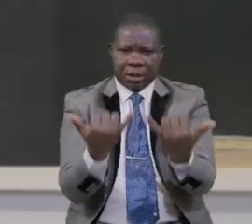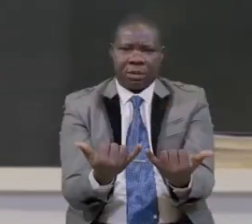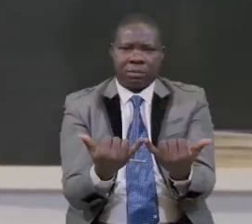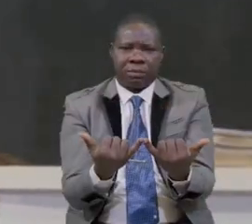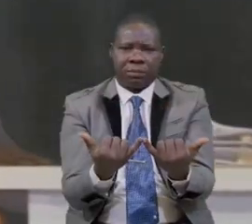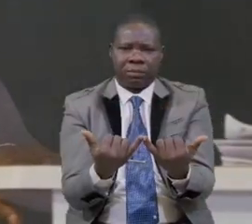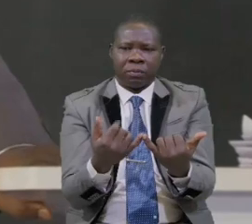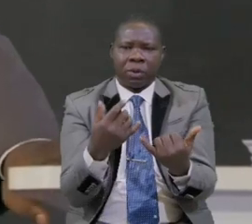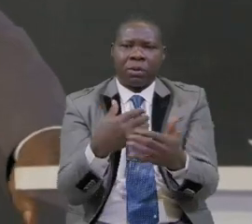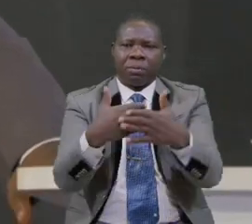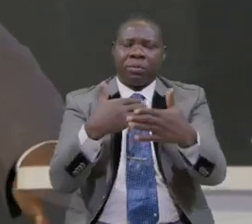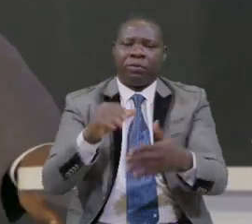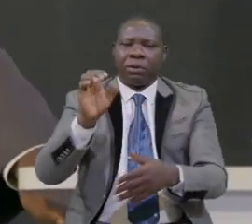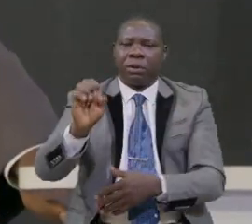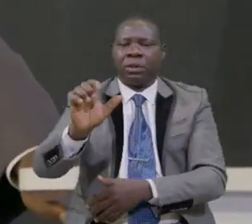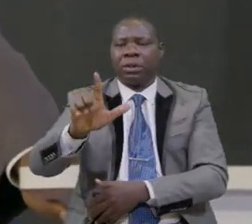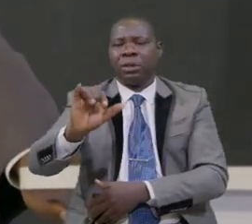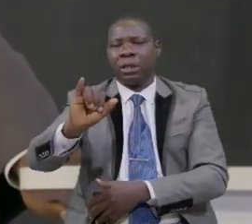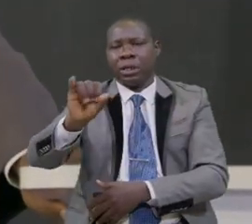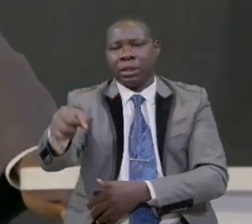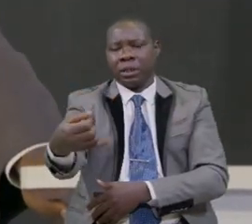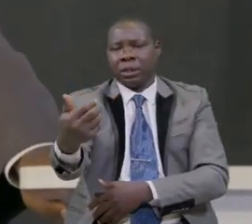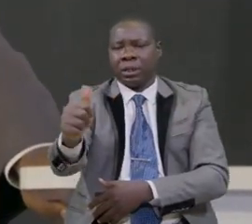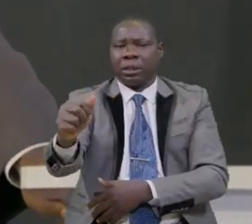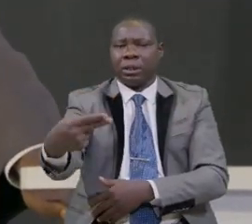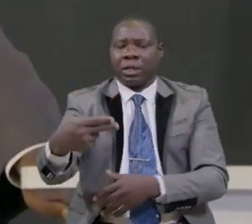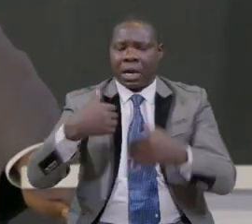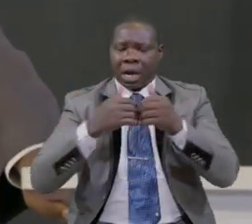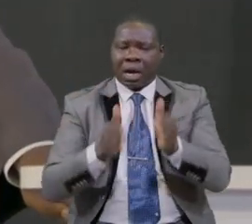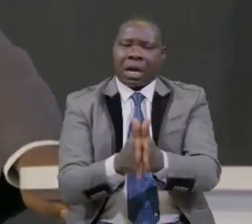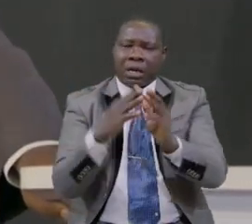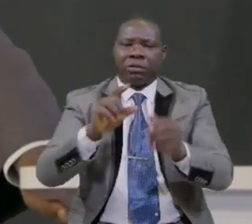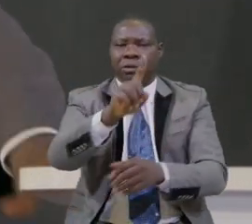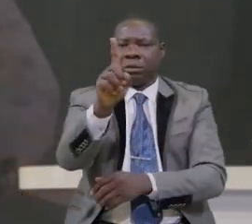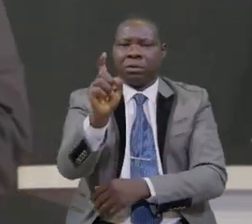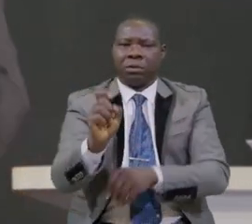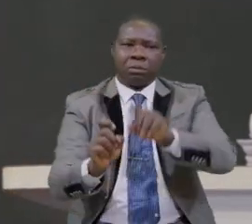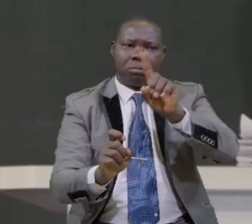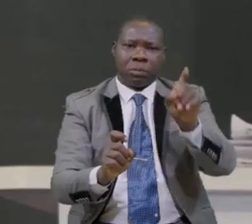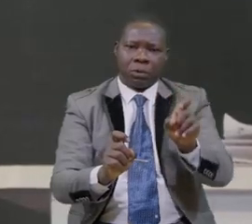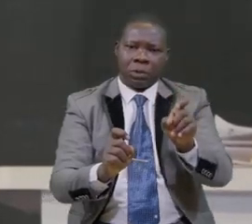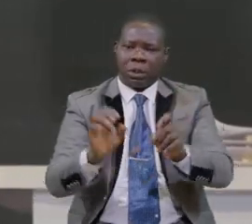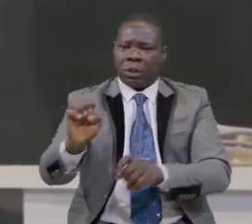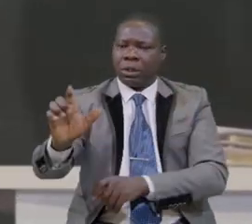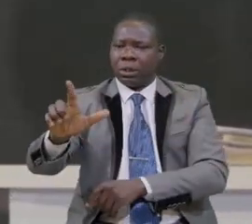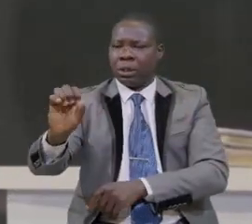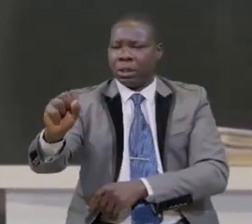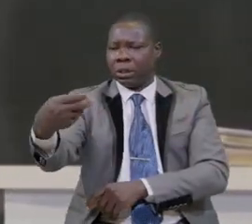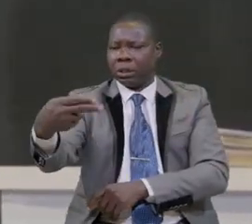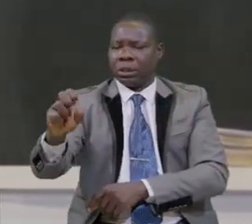Maintenant, avant qu'Élie ne pose la question, il avait déjà une espérance, une